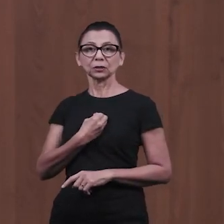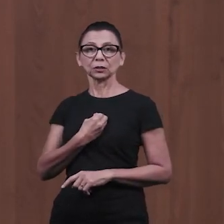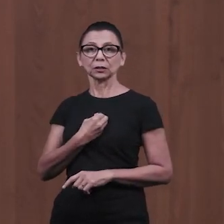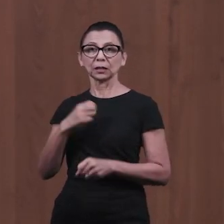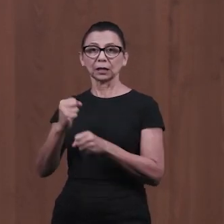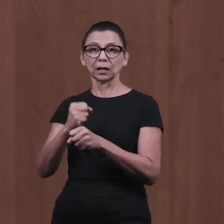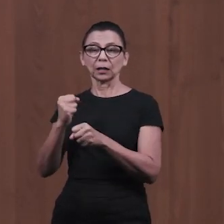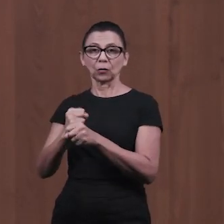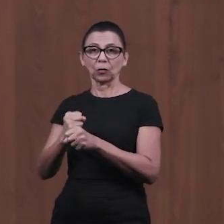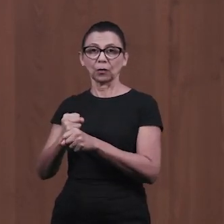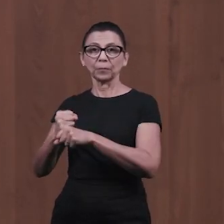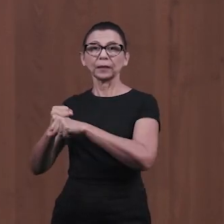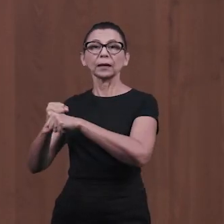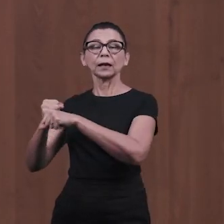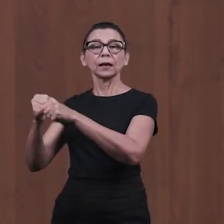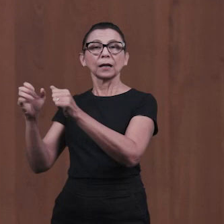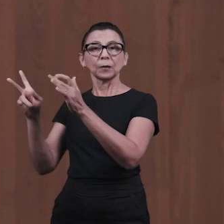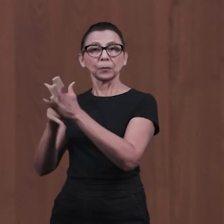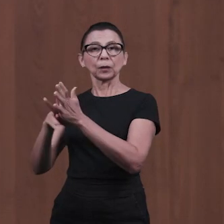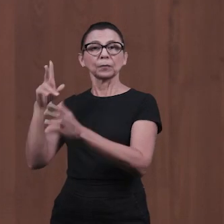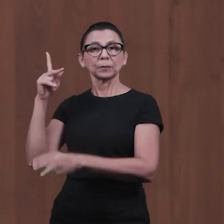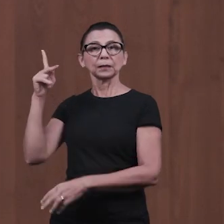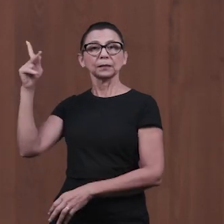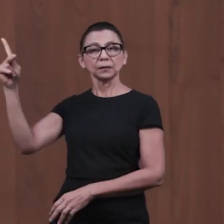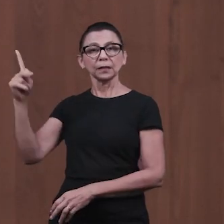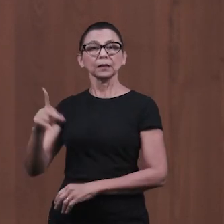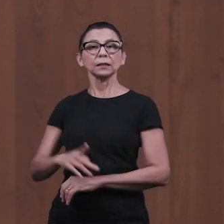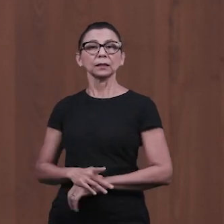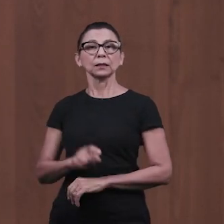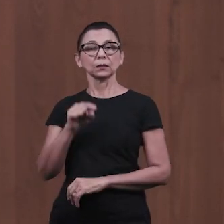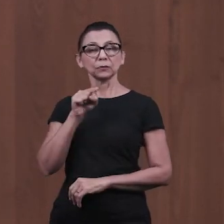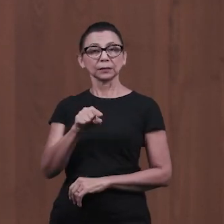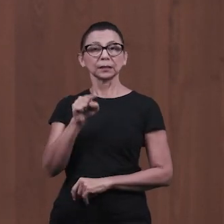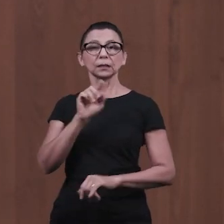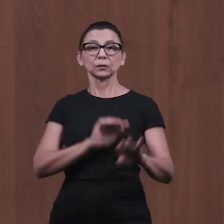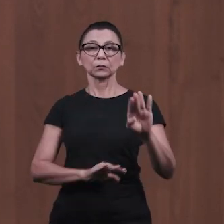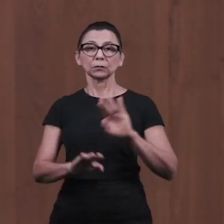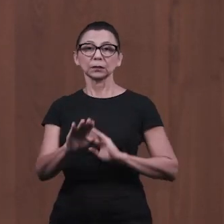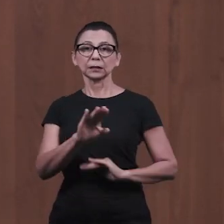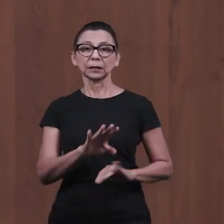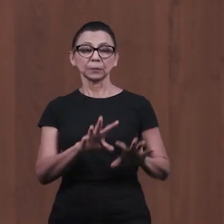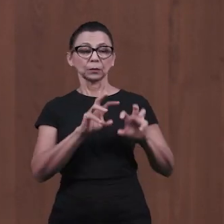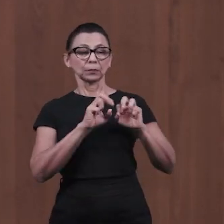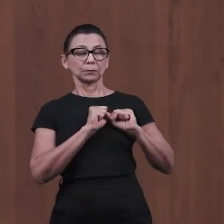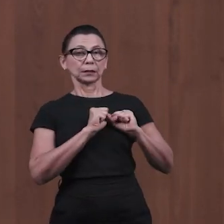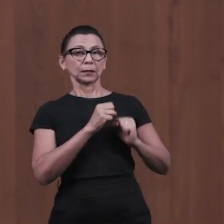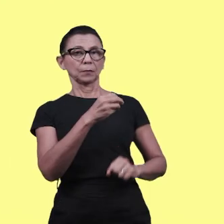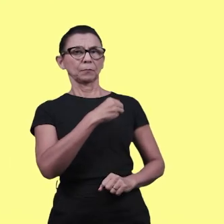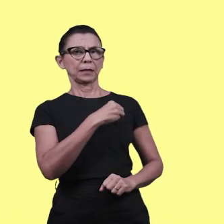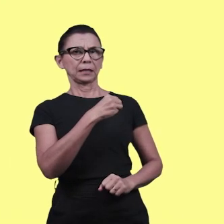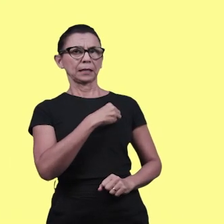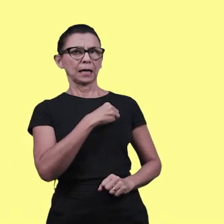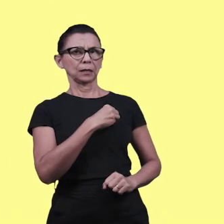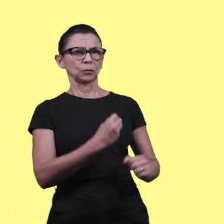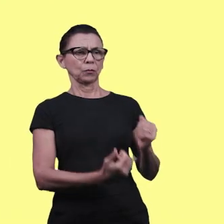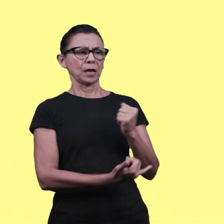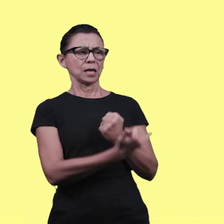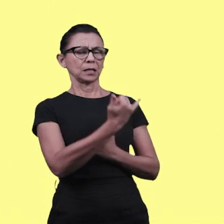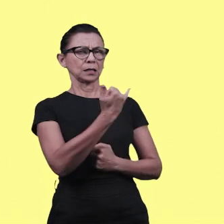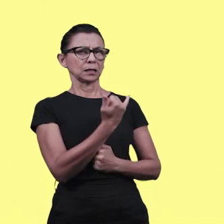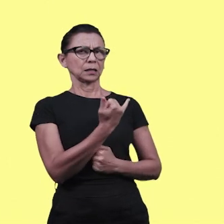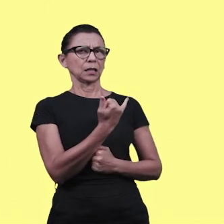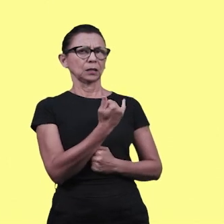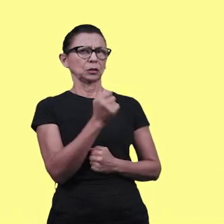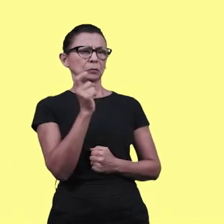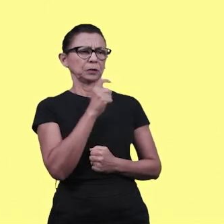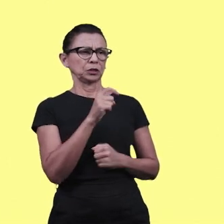prenez soin afin que le péché, le mensonge, la tromperie n'entrent pas dans votre cœur. Nous allons nous nourrir tous les jours